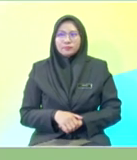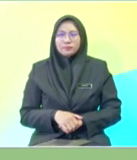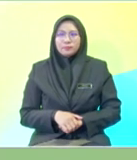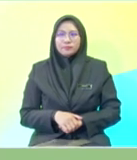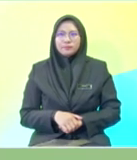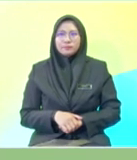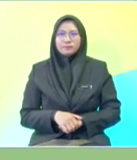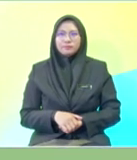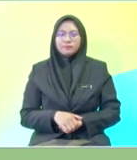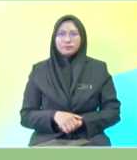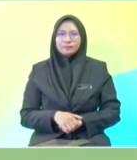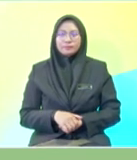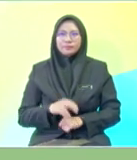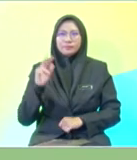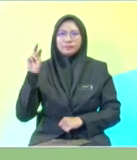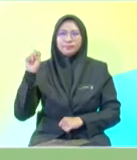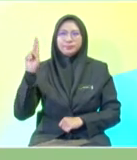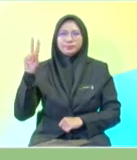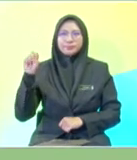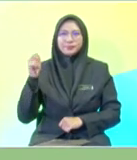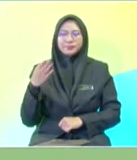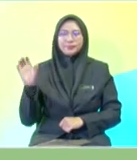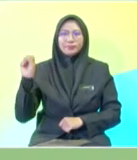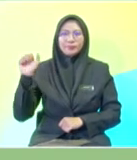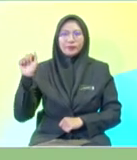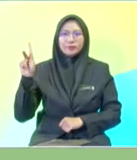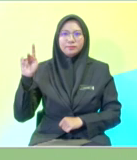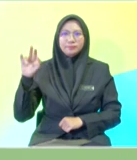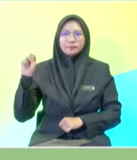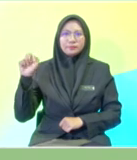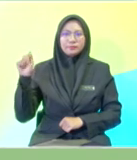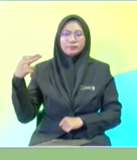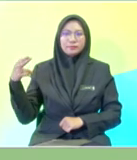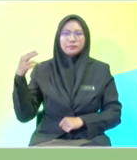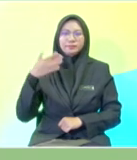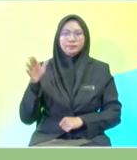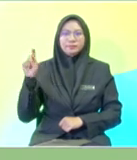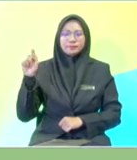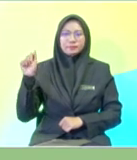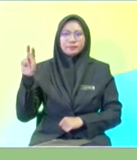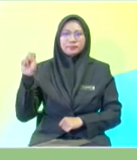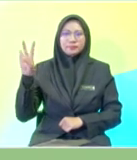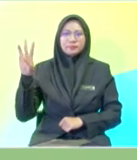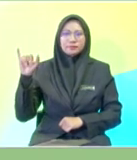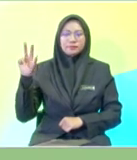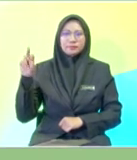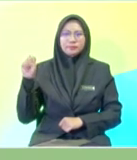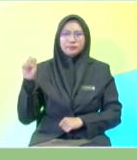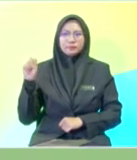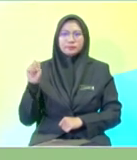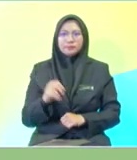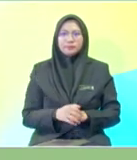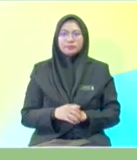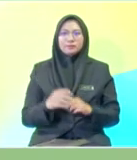Oke bacaan nunsakinah atau tanwin berlaku apabila Nun Sakinah atau tanwin